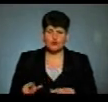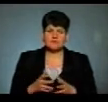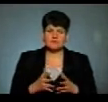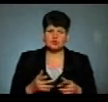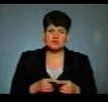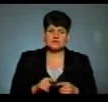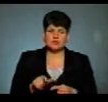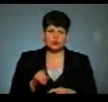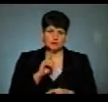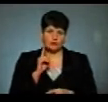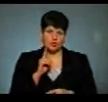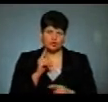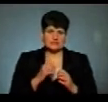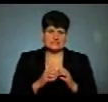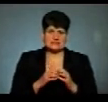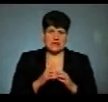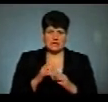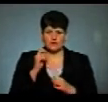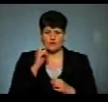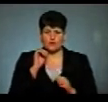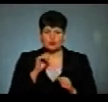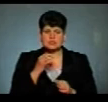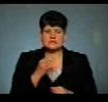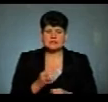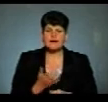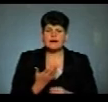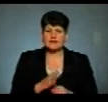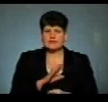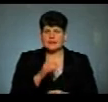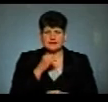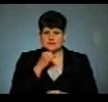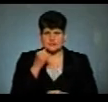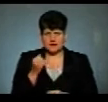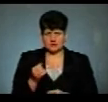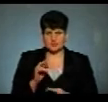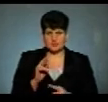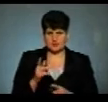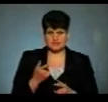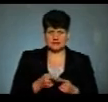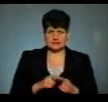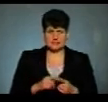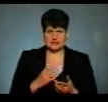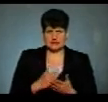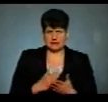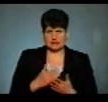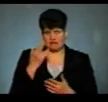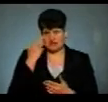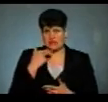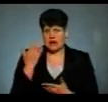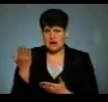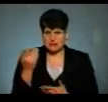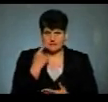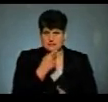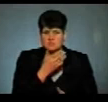люди молодого, середнього віку, можемо так сказати, але не старшого, як це зазвичай зараз відбувається в країнах Італії,